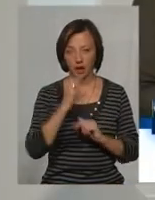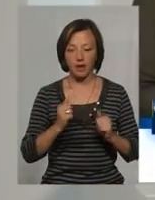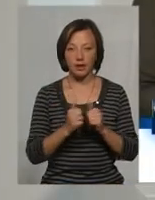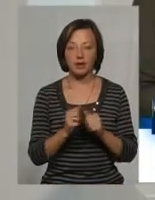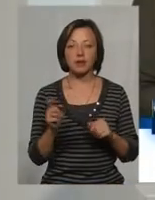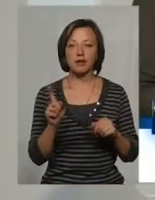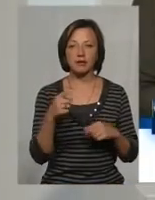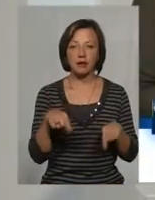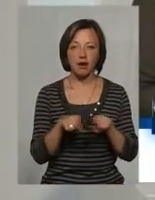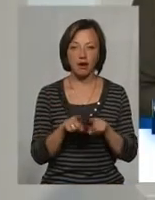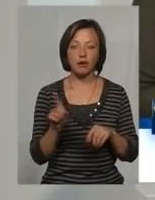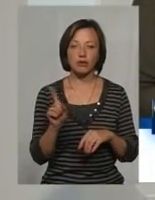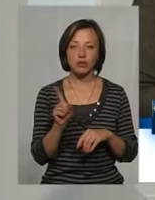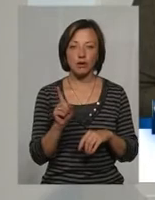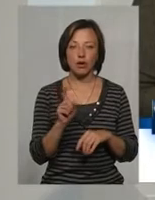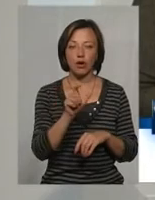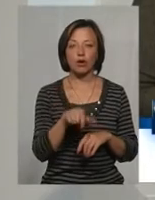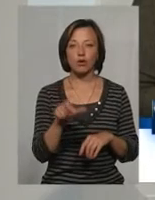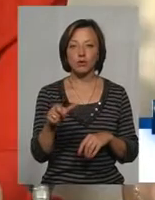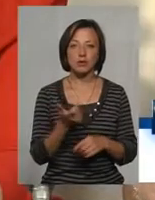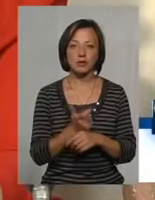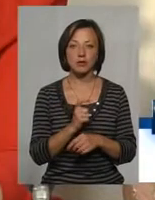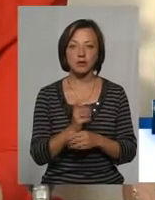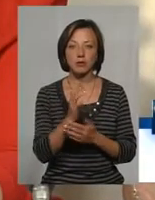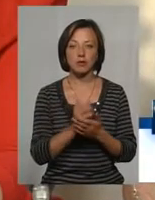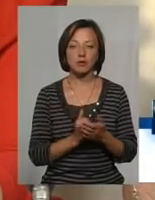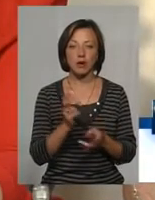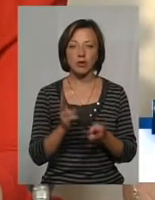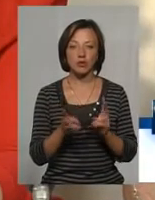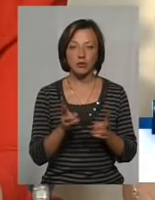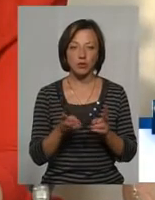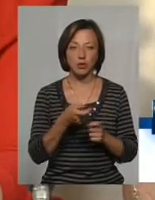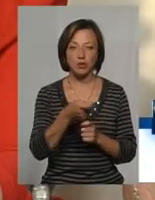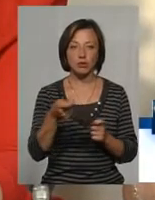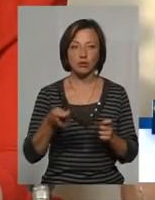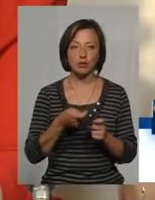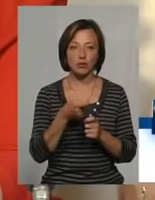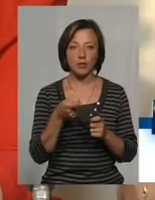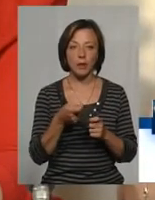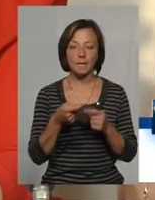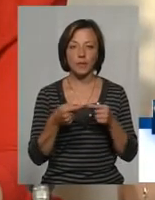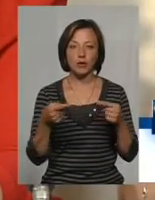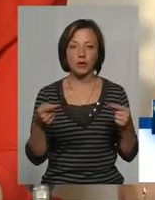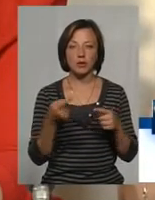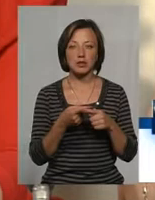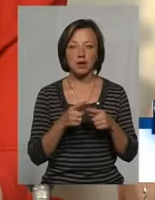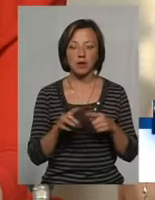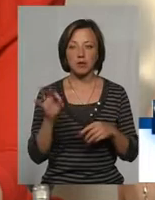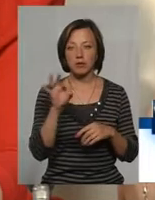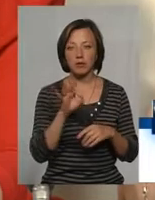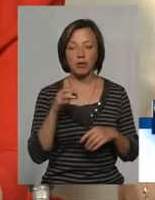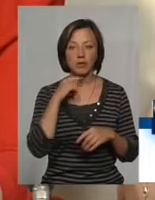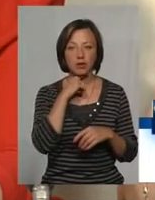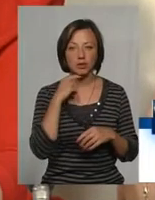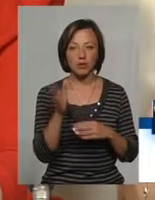що люди здебільшого про запас готують на зиму консервовану продукцію. Це йде мова як про